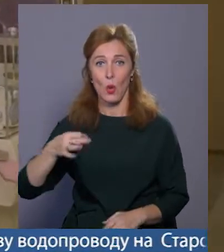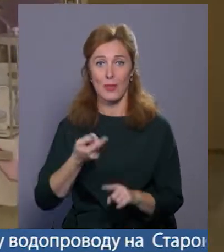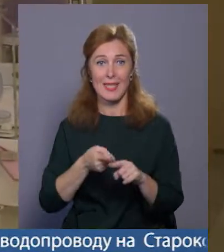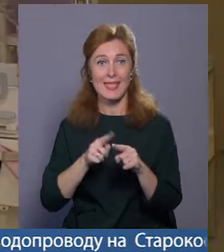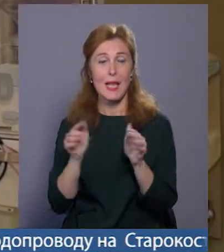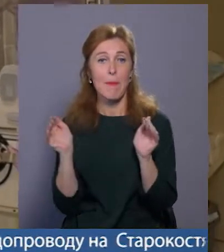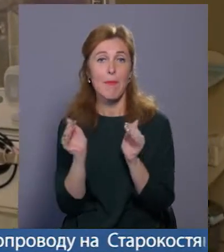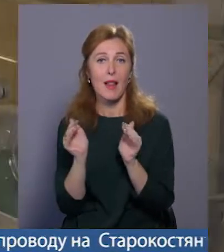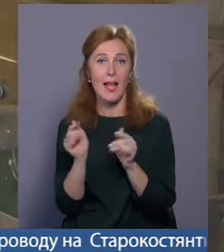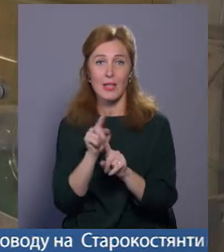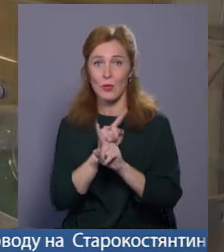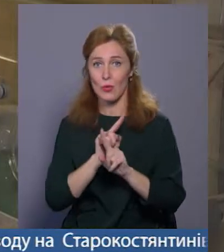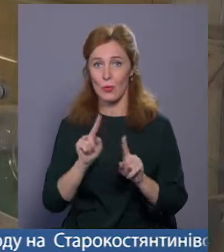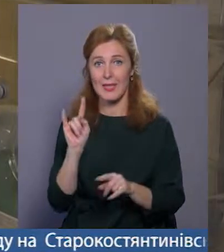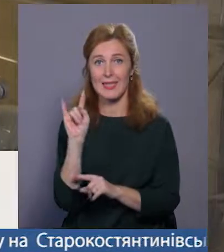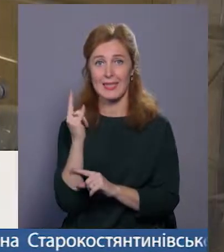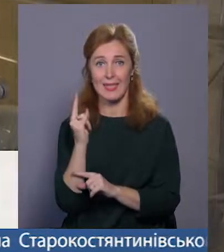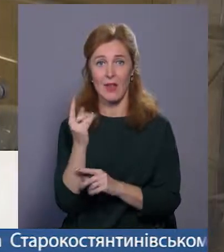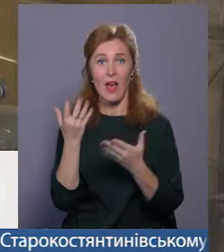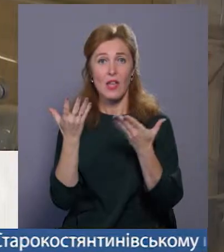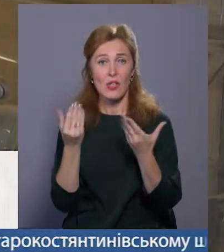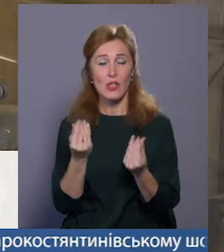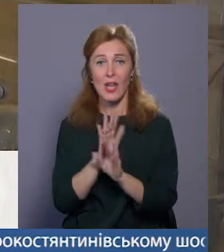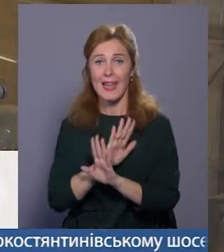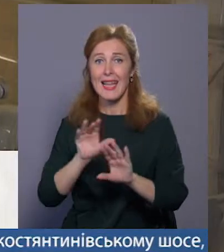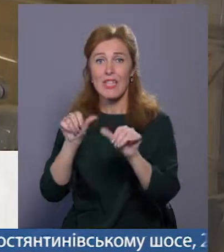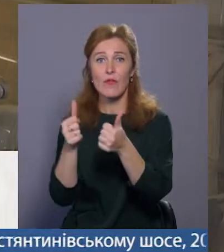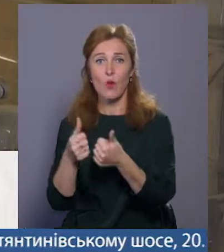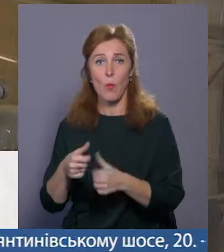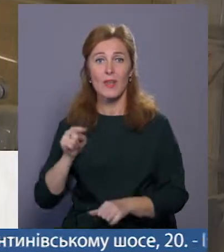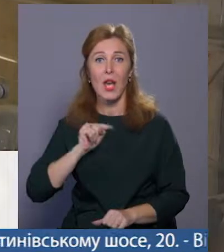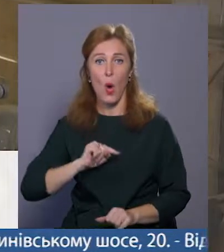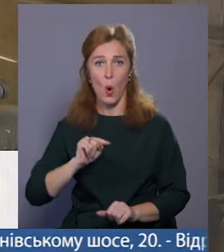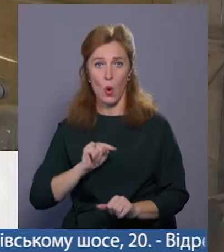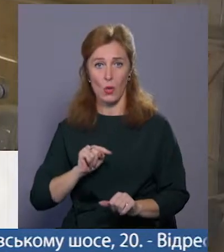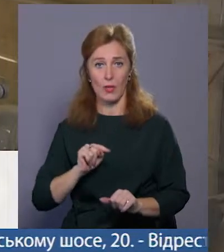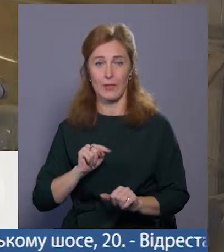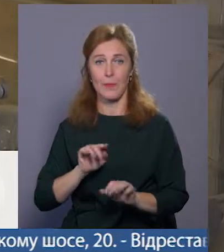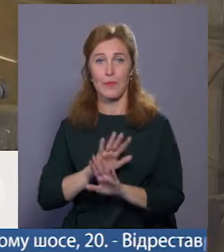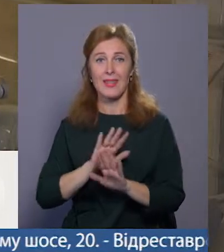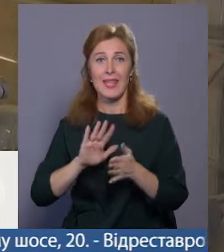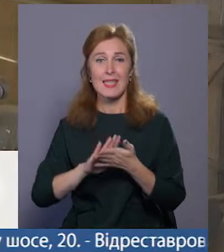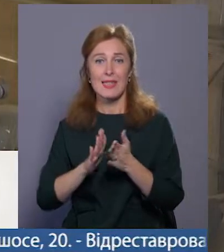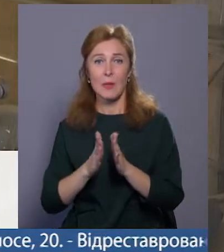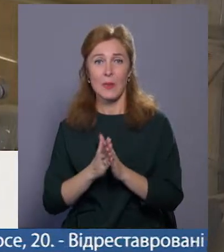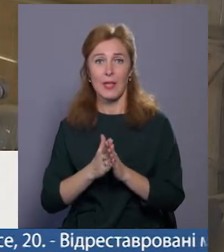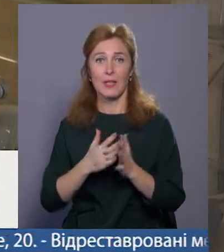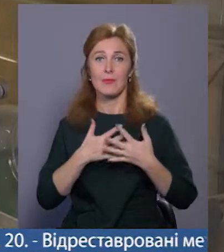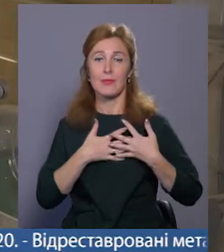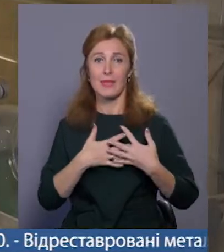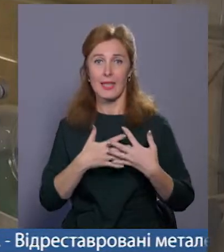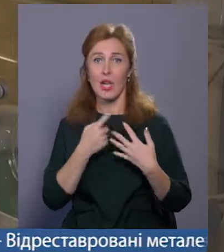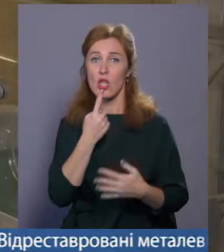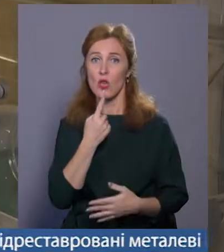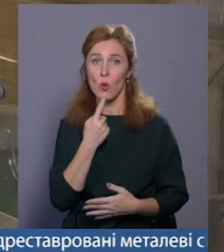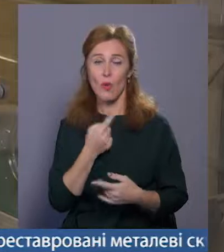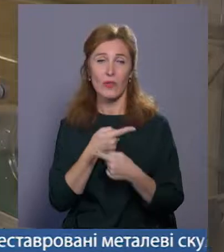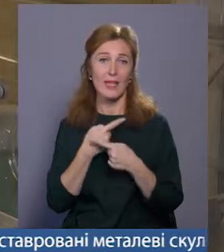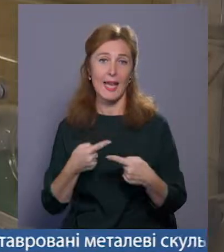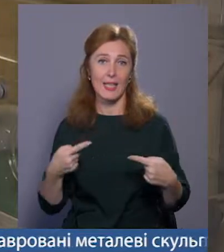особливі діти, несформовані органи і системи, нестабільність функцій дихання, кровотворення та інших.